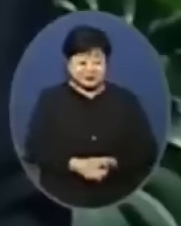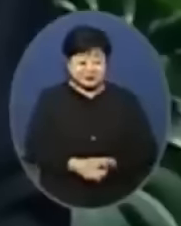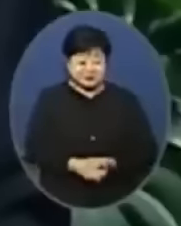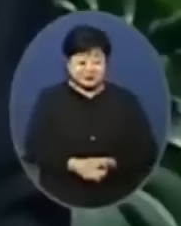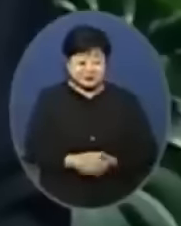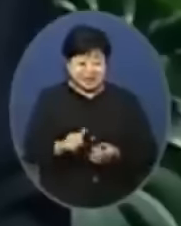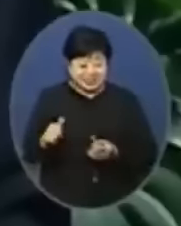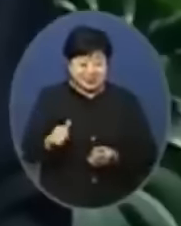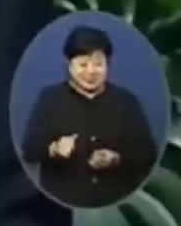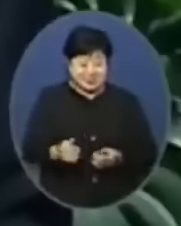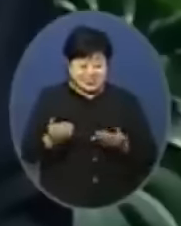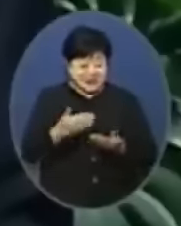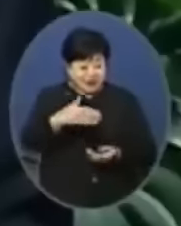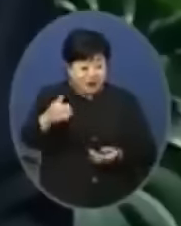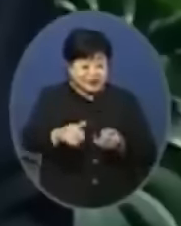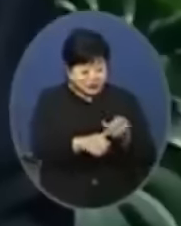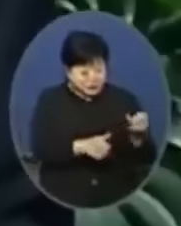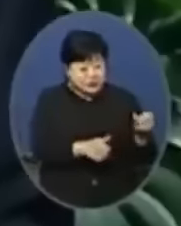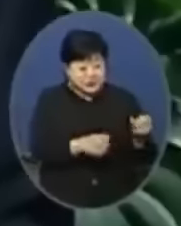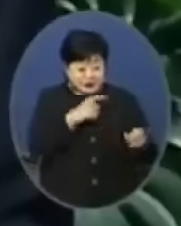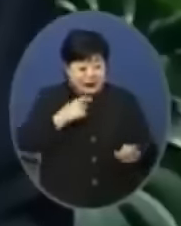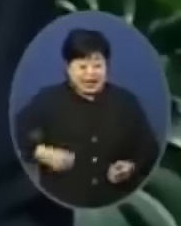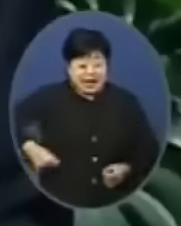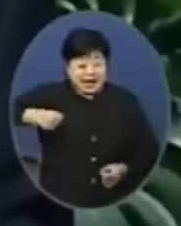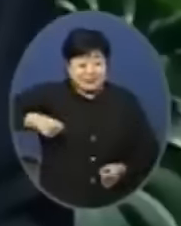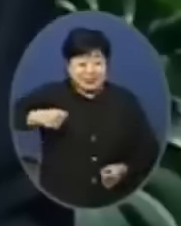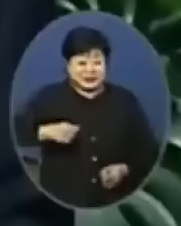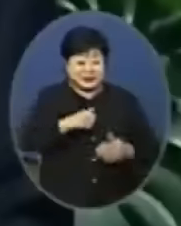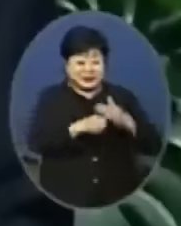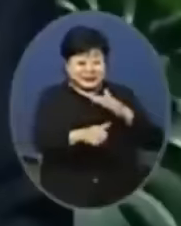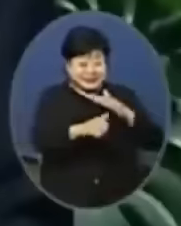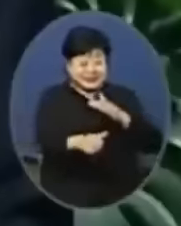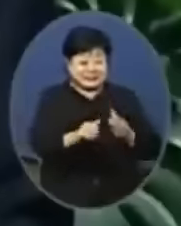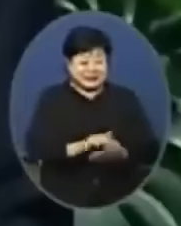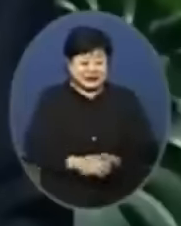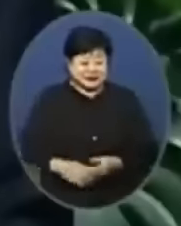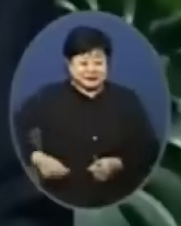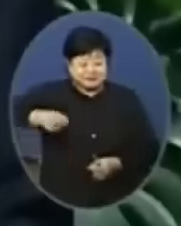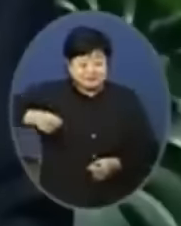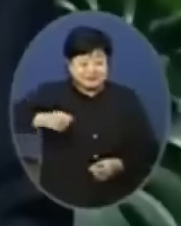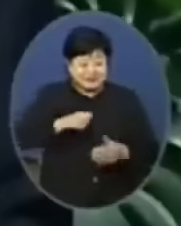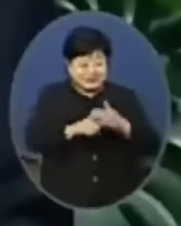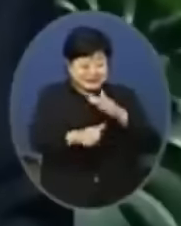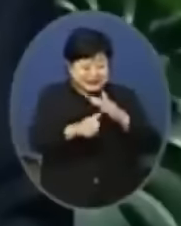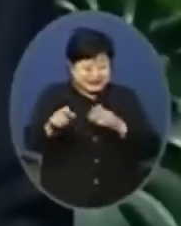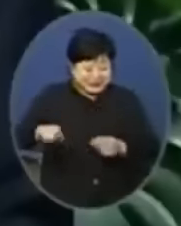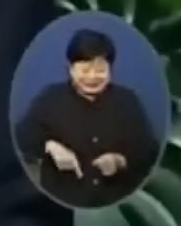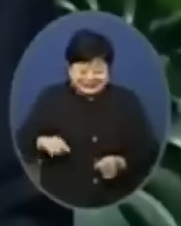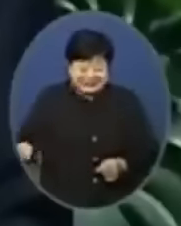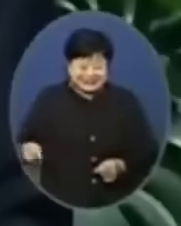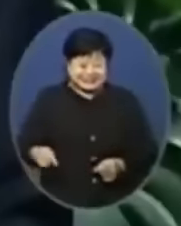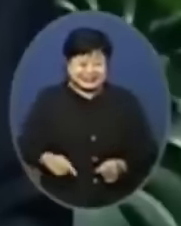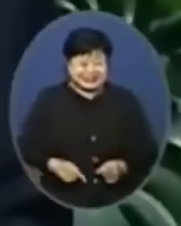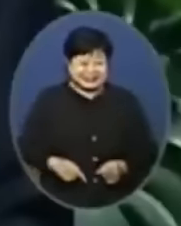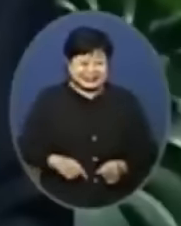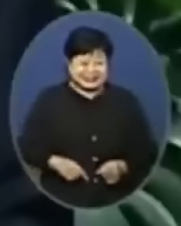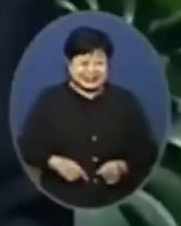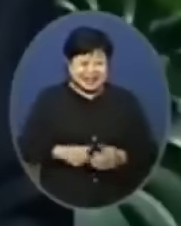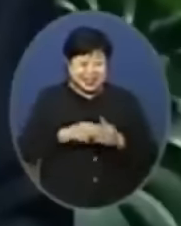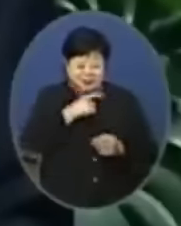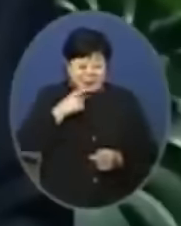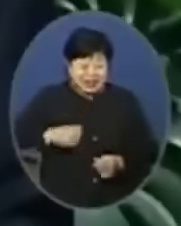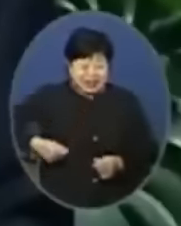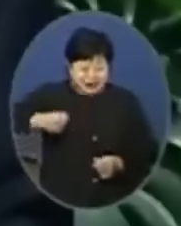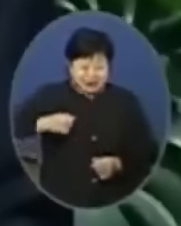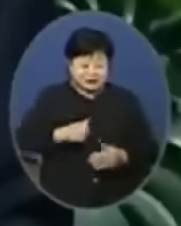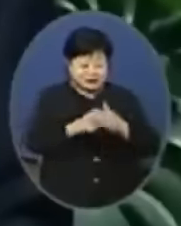그 남편 출근하고 나면은 부인은 집안 소재 놓고 난 다음 빨간 가방 들었다면 저녁에 해가 질 때까지 빨간 가방을